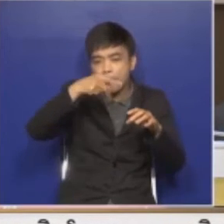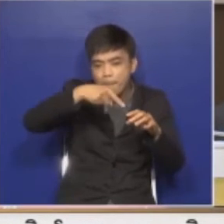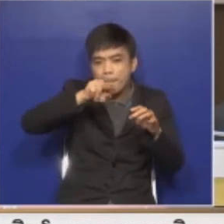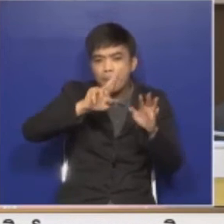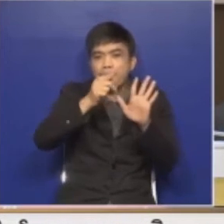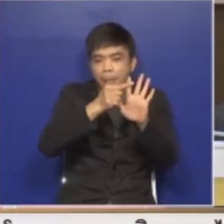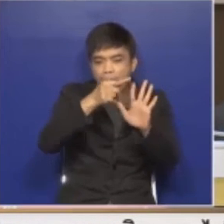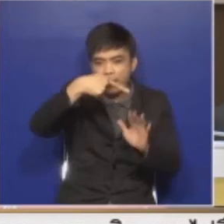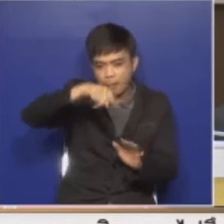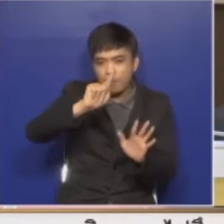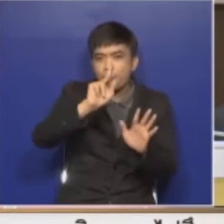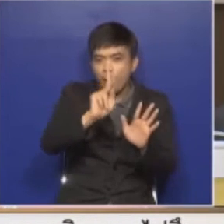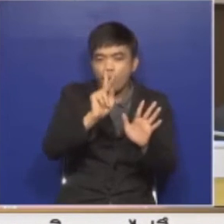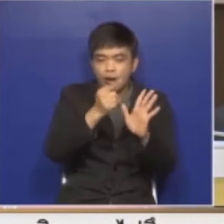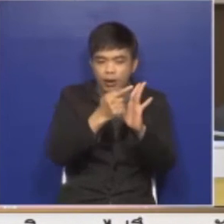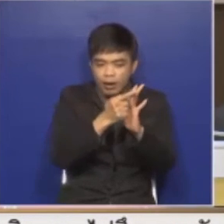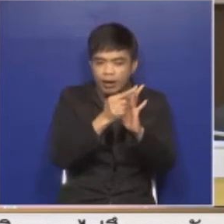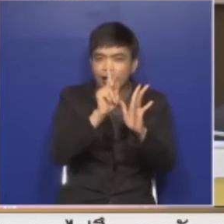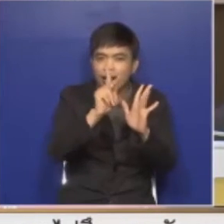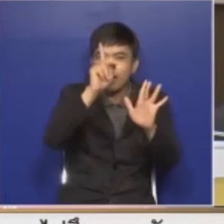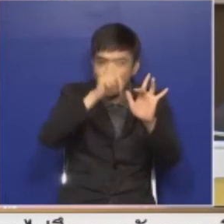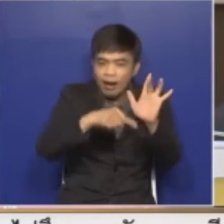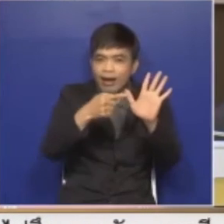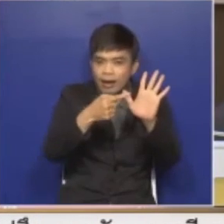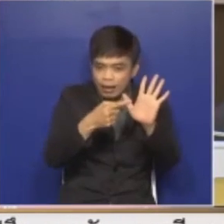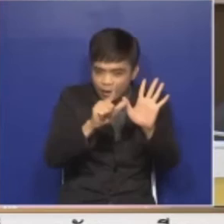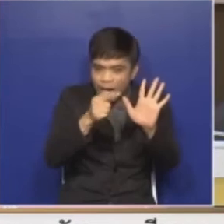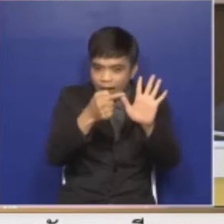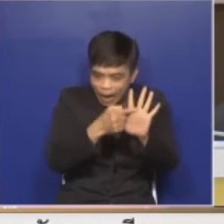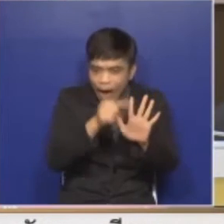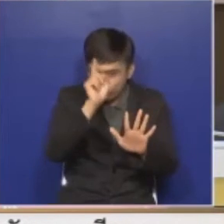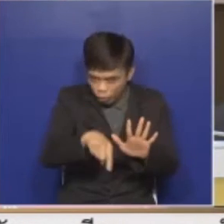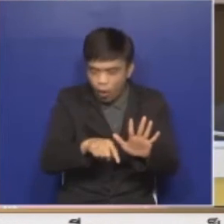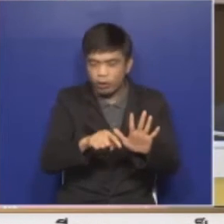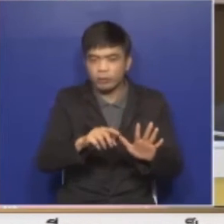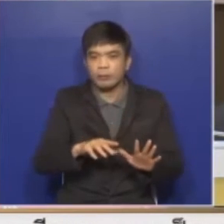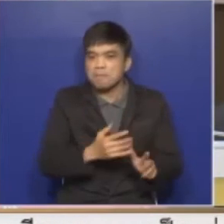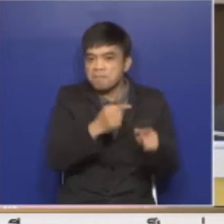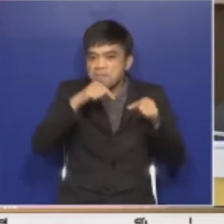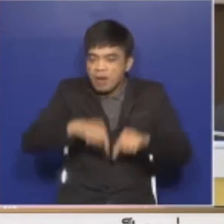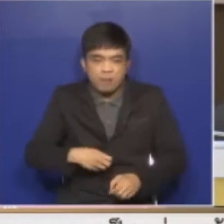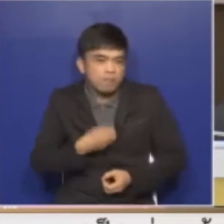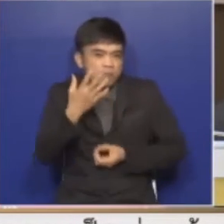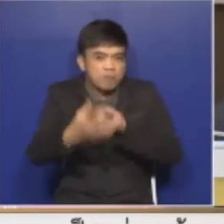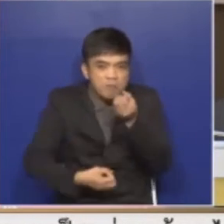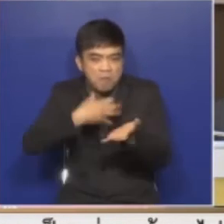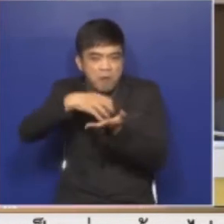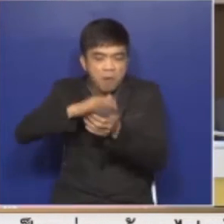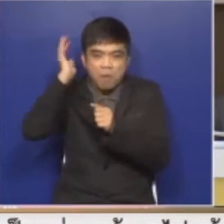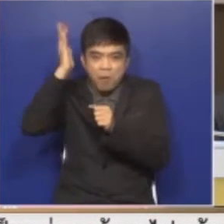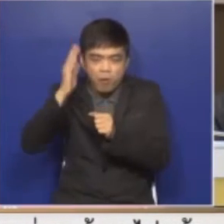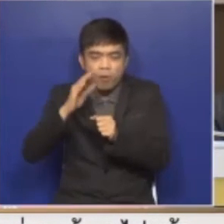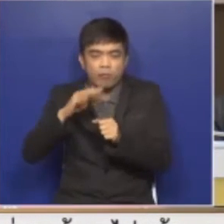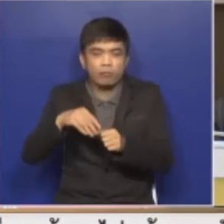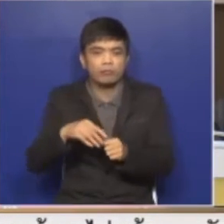เรื่องราวเหล่านี้มันไม่ถูกมันเป็นเรื่องประชาธิปไตยแต่ท่านเองเนี่ยกับเฉยอ่ะแต่ผมเรียกว่าข้อ